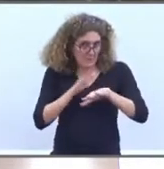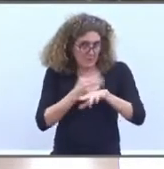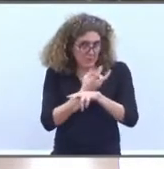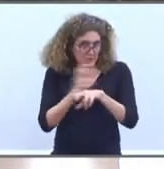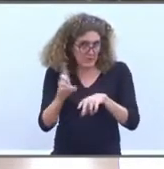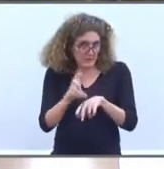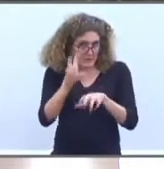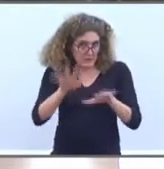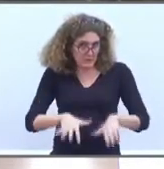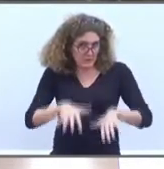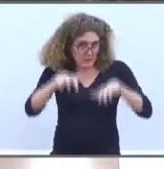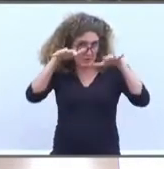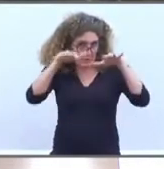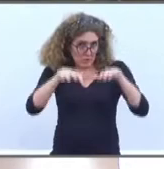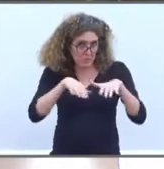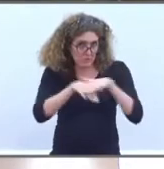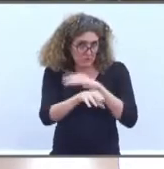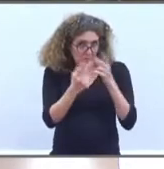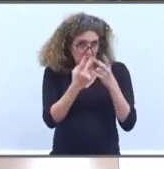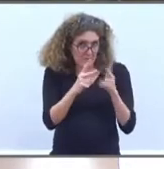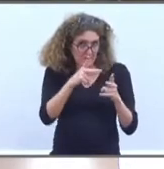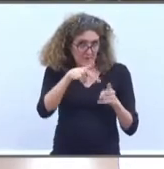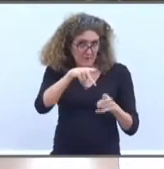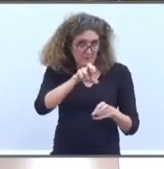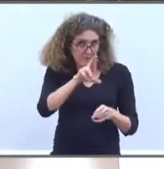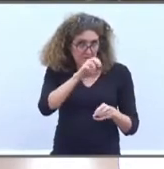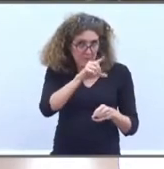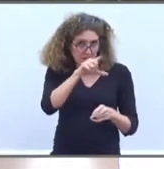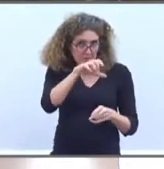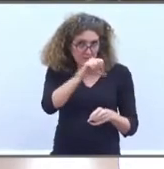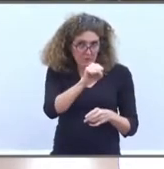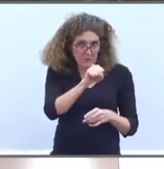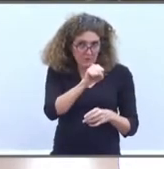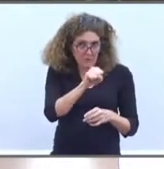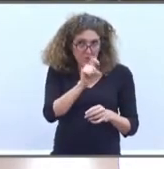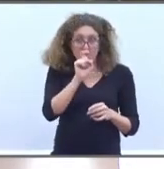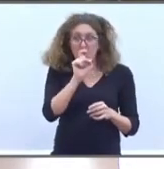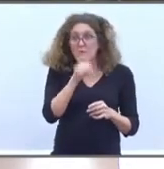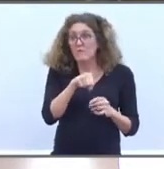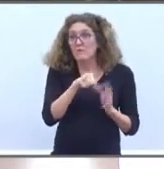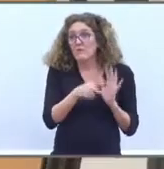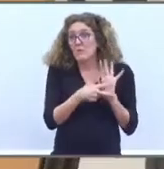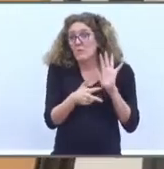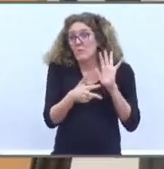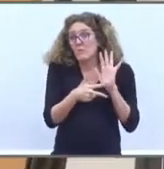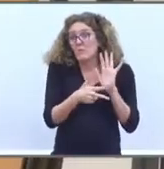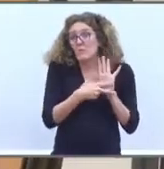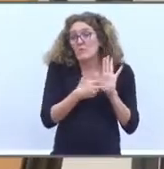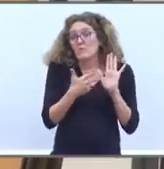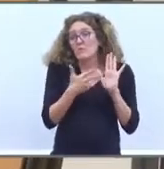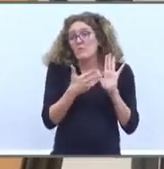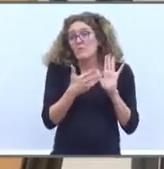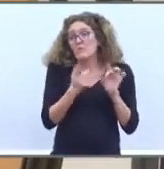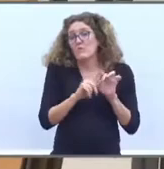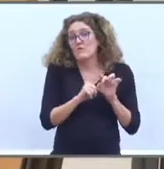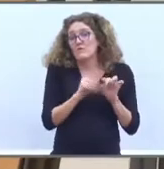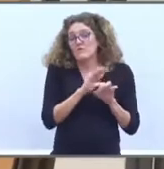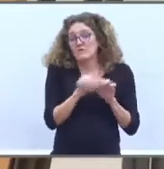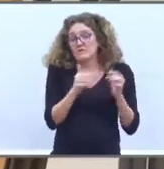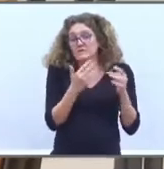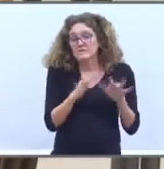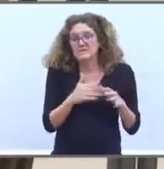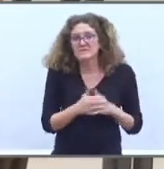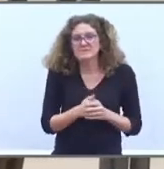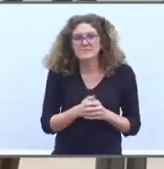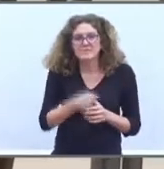de la ville de Pérol. Donc, nous devons approuver ce PPRI révisé. Alors, c'est l'événement